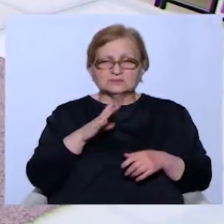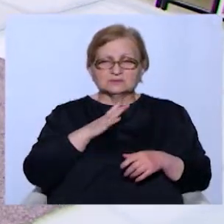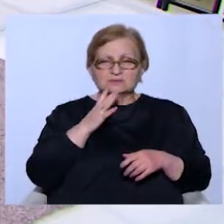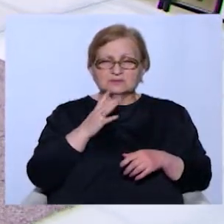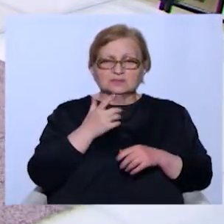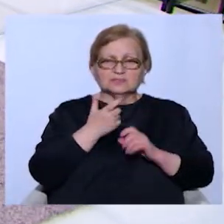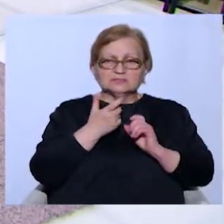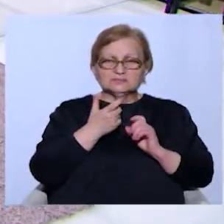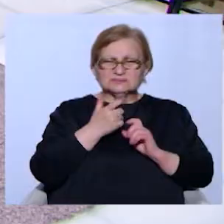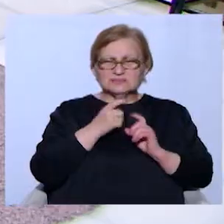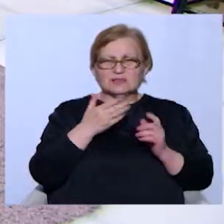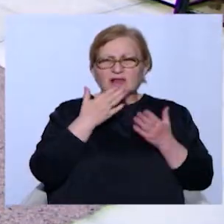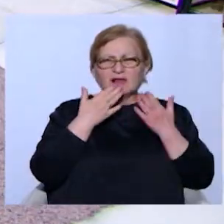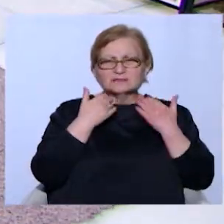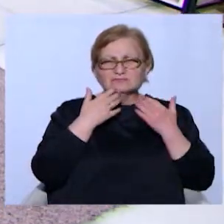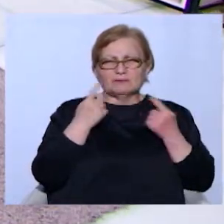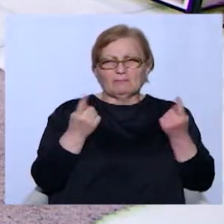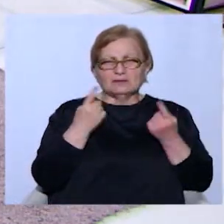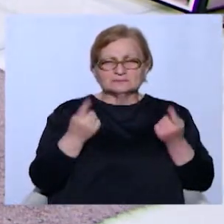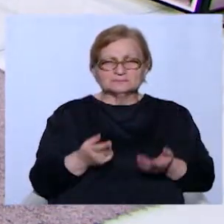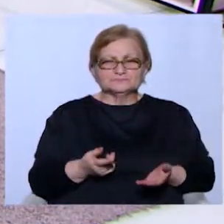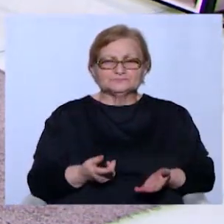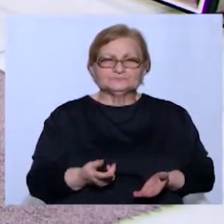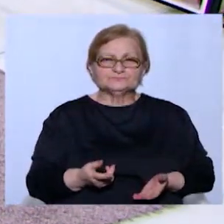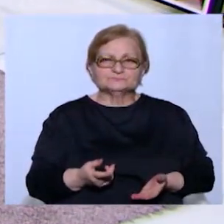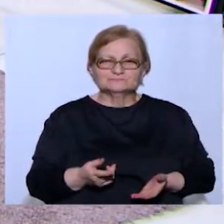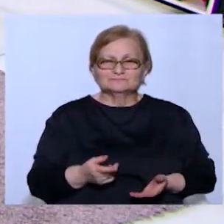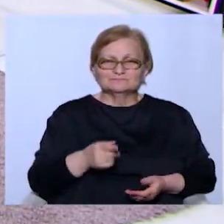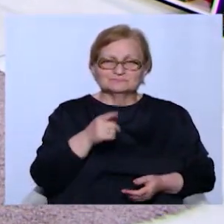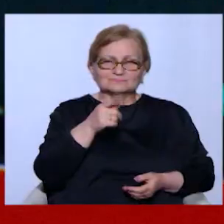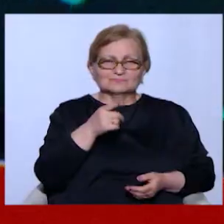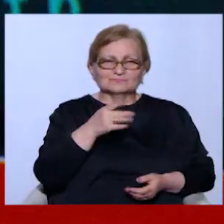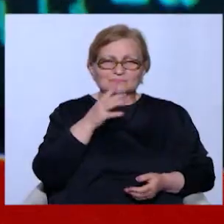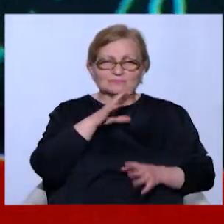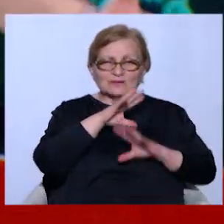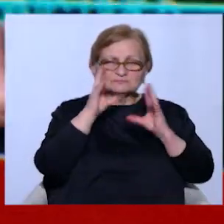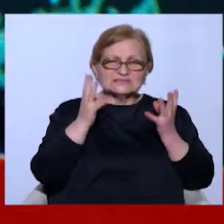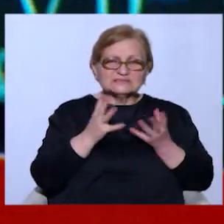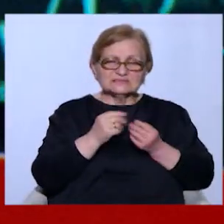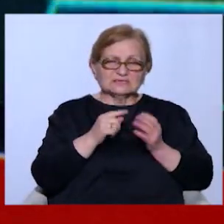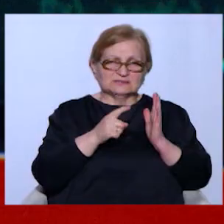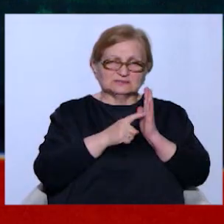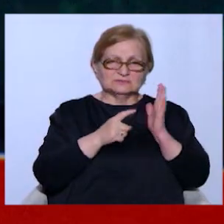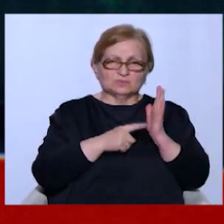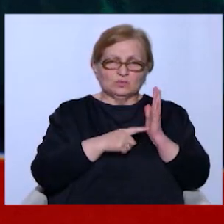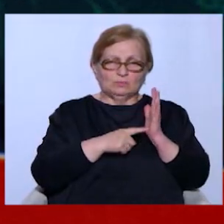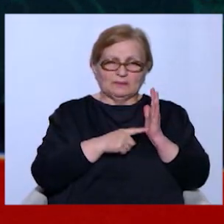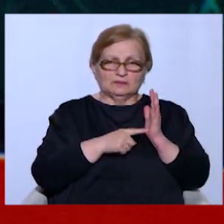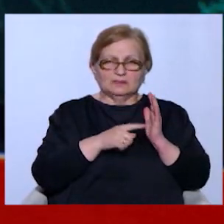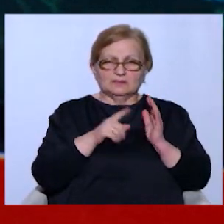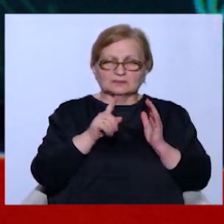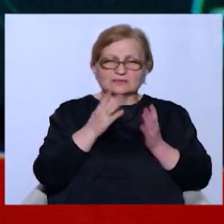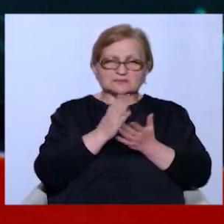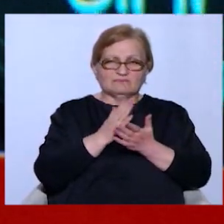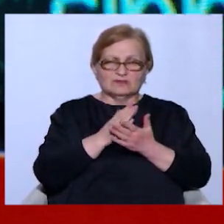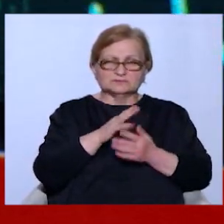საკმაოდ მარტივი განმარტება, ხელსაყრელი ხდომილობათა რაოდენობა იყოფა მთლიან ხდომილობათა რაოდენობაზე.